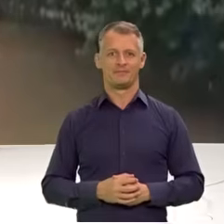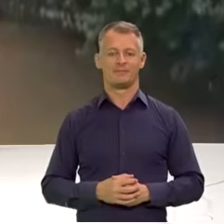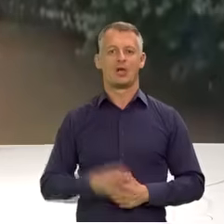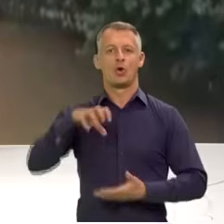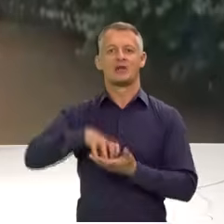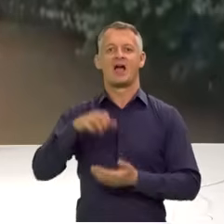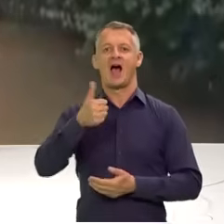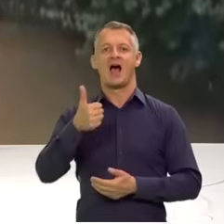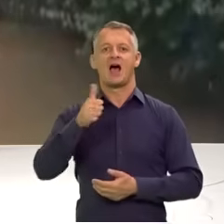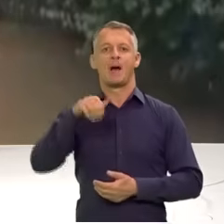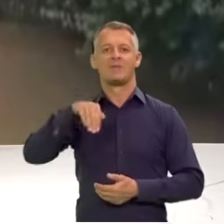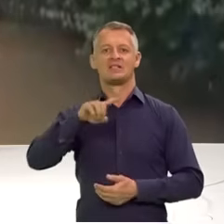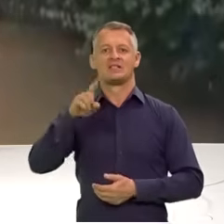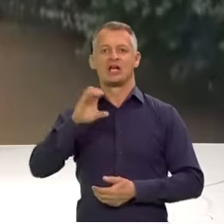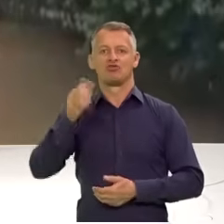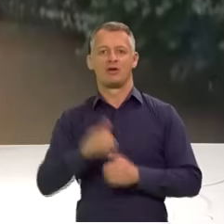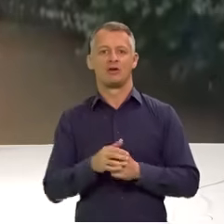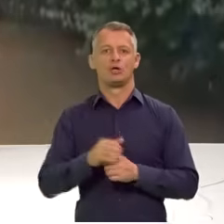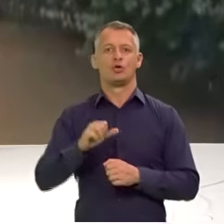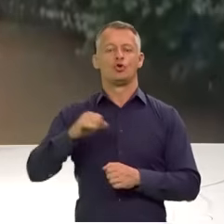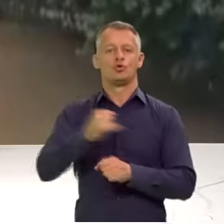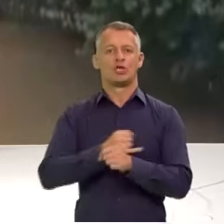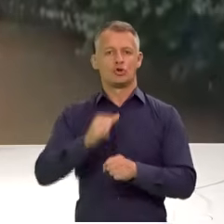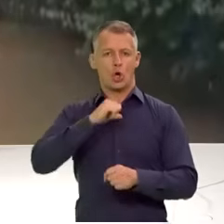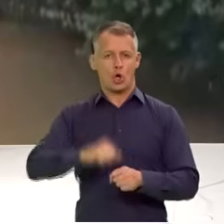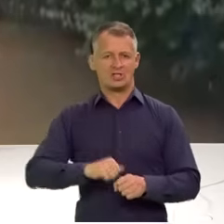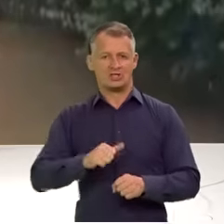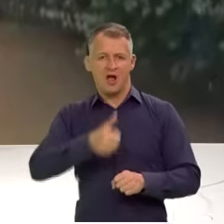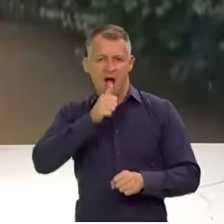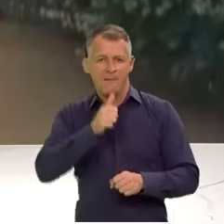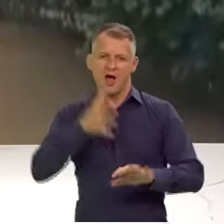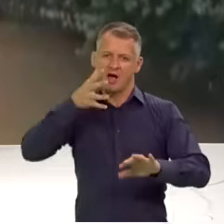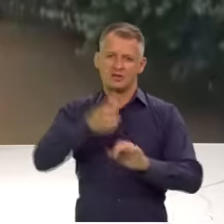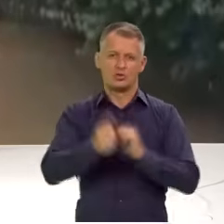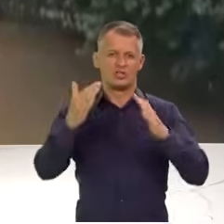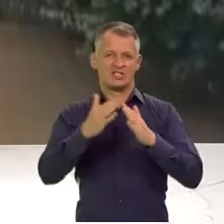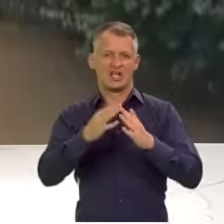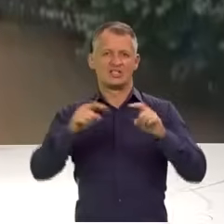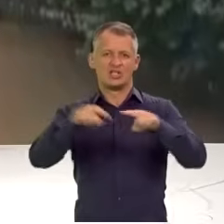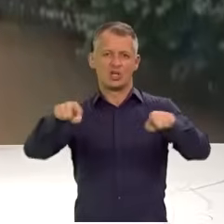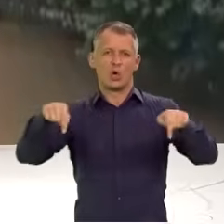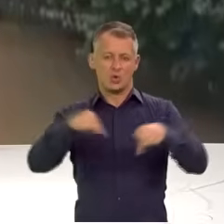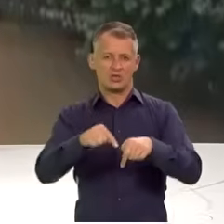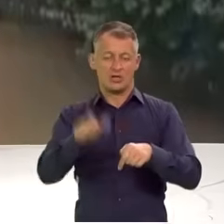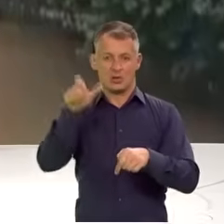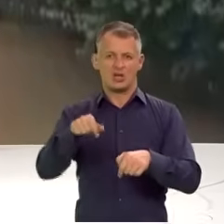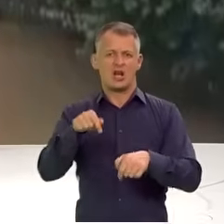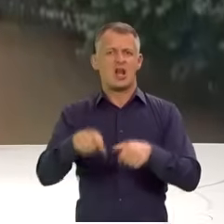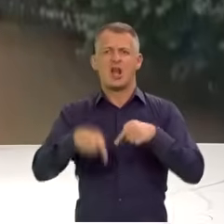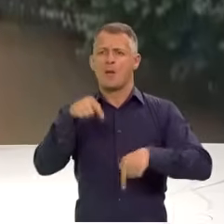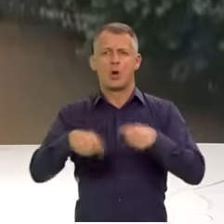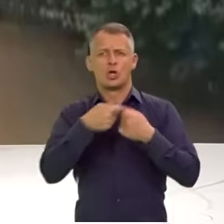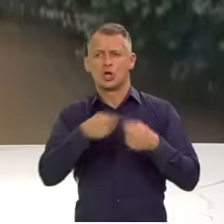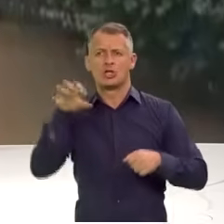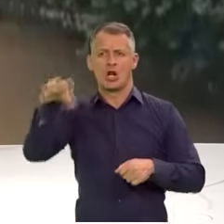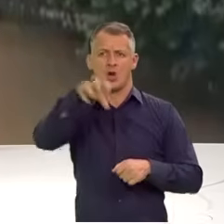La Amzacea, în județul Constanța, inundațiile au distrus 10 de case și gospodării. Nămolul este peste tot, iar oamenii nu știu ce să facă de la o zi la